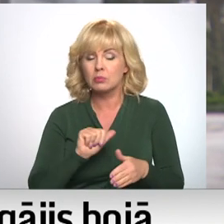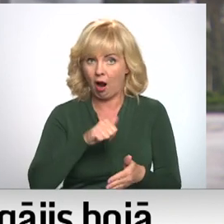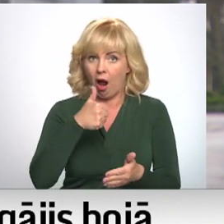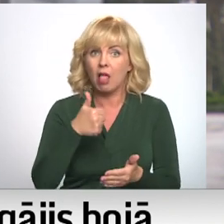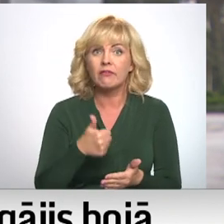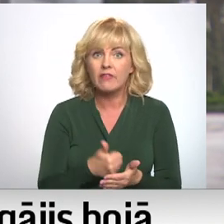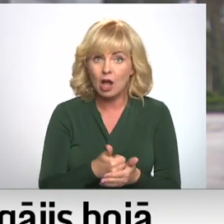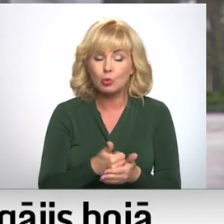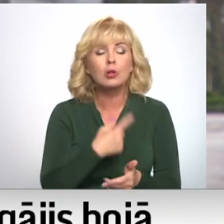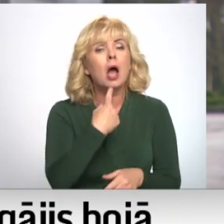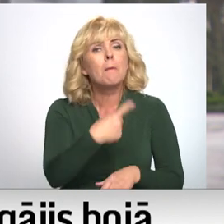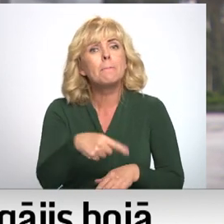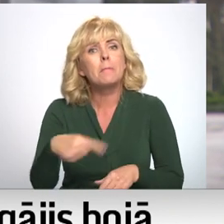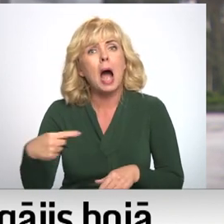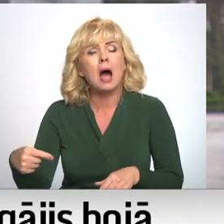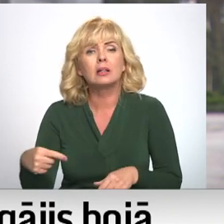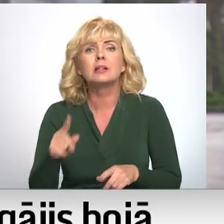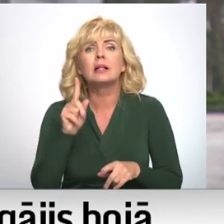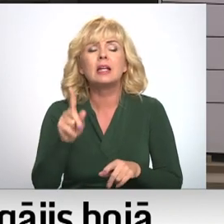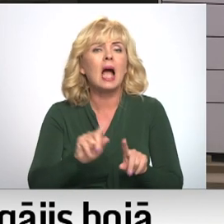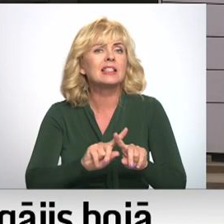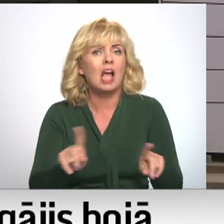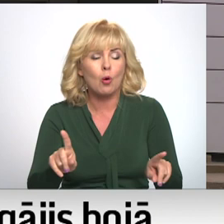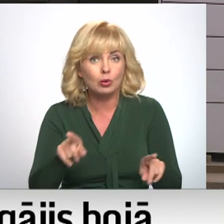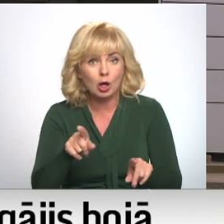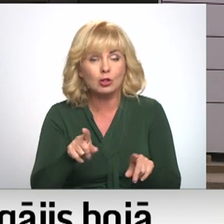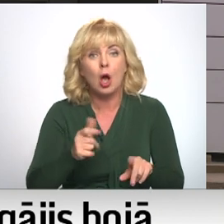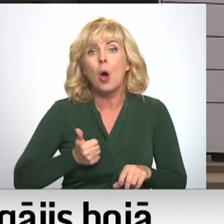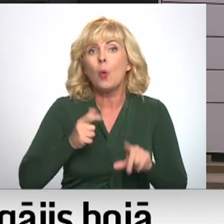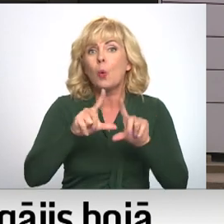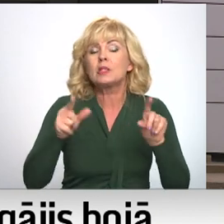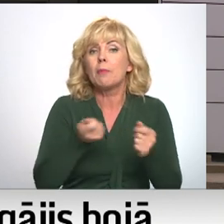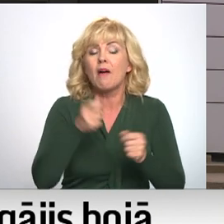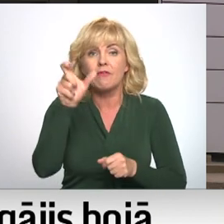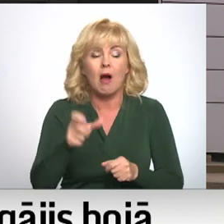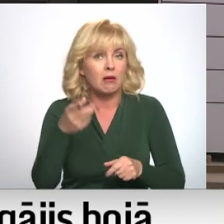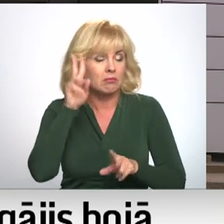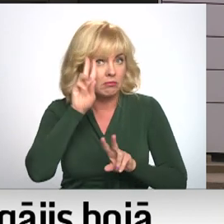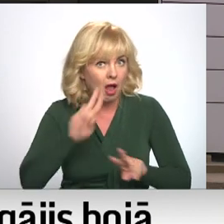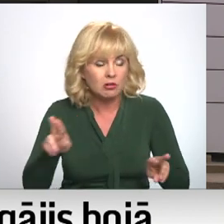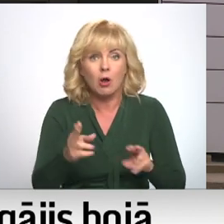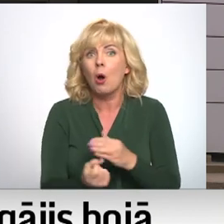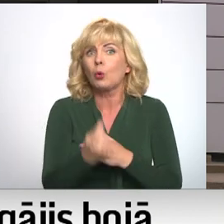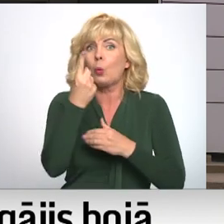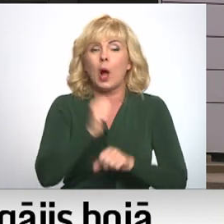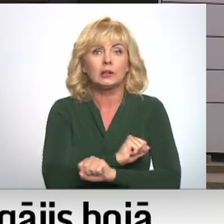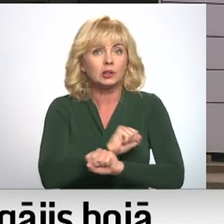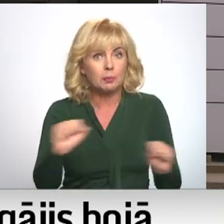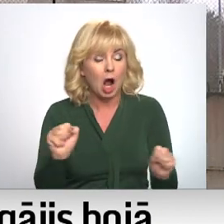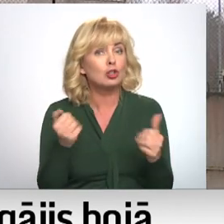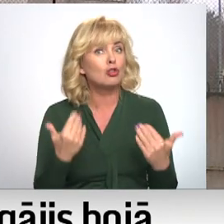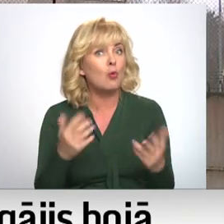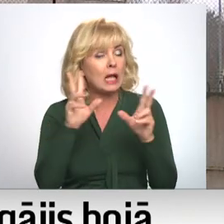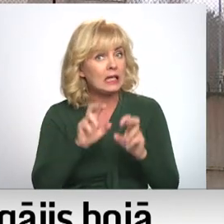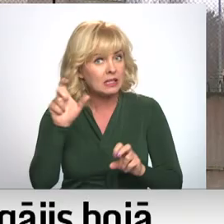un pārējais ir tikai ir sekundārs. Uzņēmuma vadītājiem nav zināmi sprādziena rašanās iemesli, un jau šodien